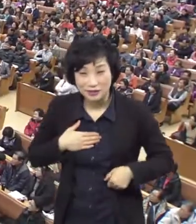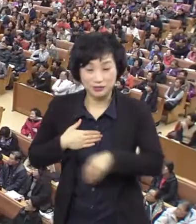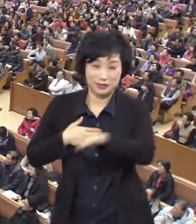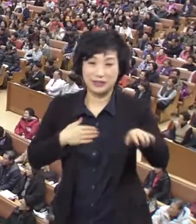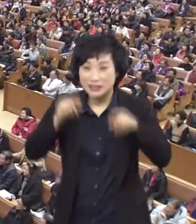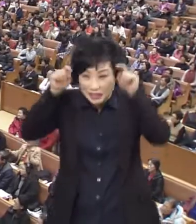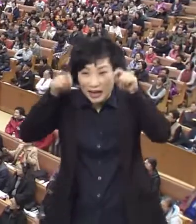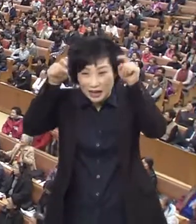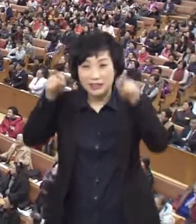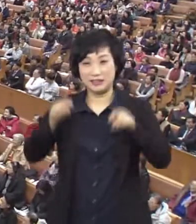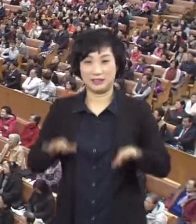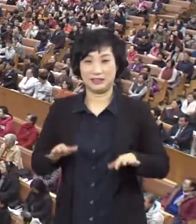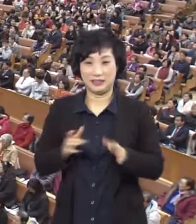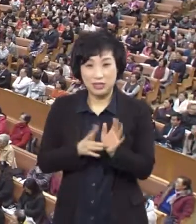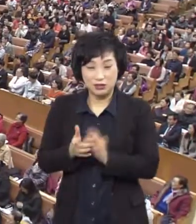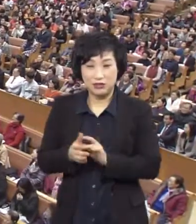오셨다.